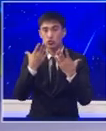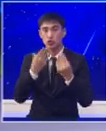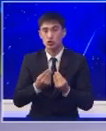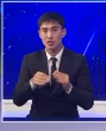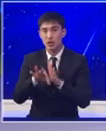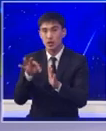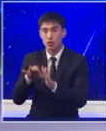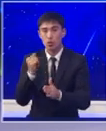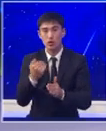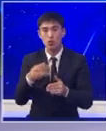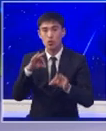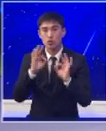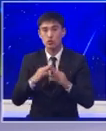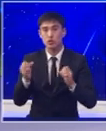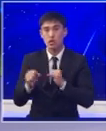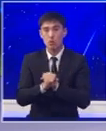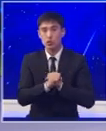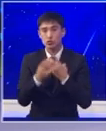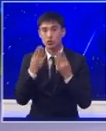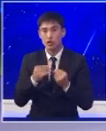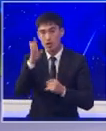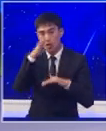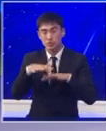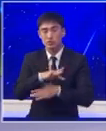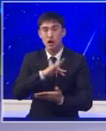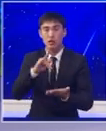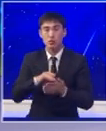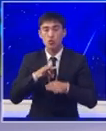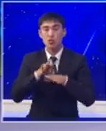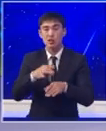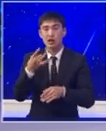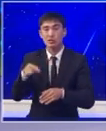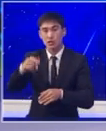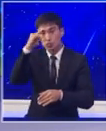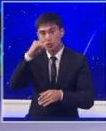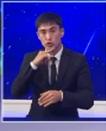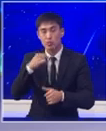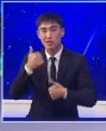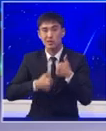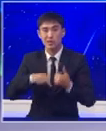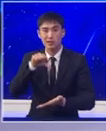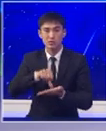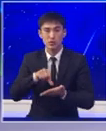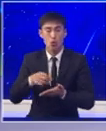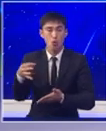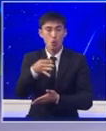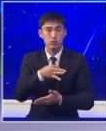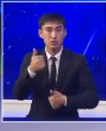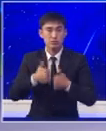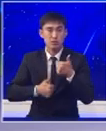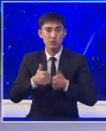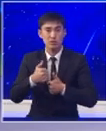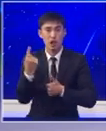күнінде іріктеледі. Олар күзгі демалыс күндері еліміздің қалаларында өтетін Қазақстан Республикасы чемпионатына қатысады.